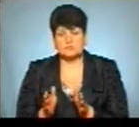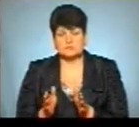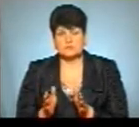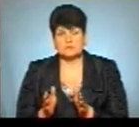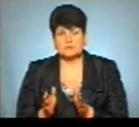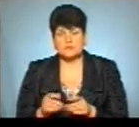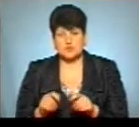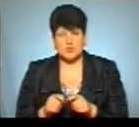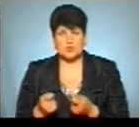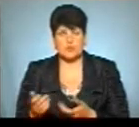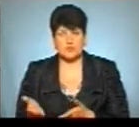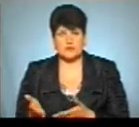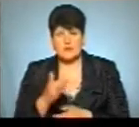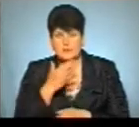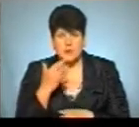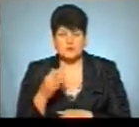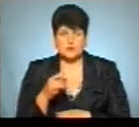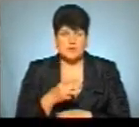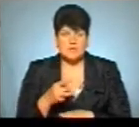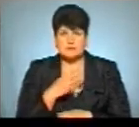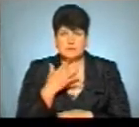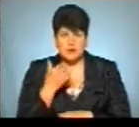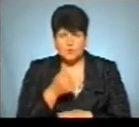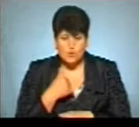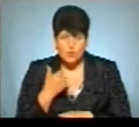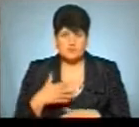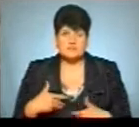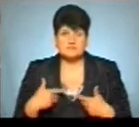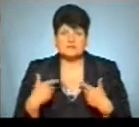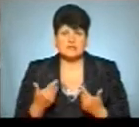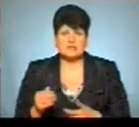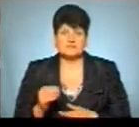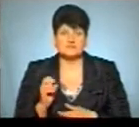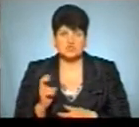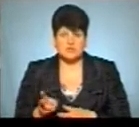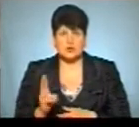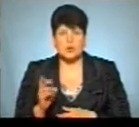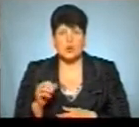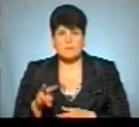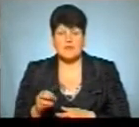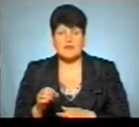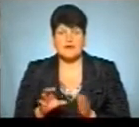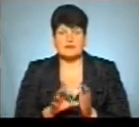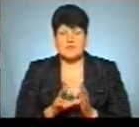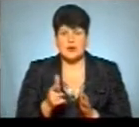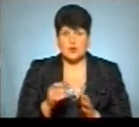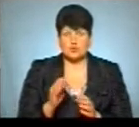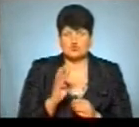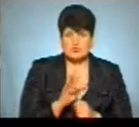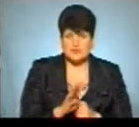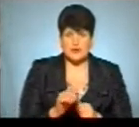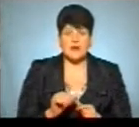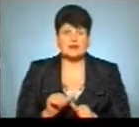який може бути зруйнований. Багато раз, багато років ми зверталися в наш ЖЕК Коменерго 4. Але крім